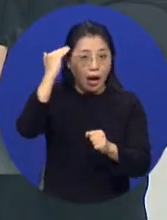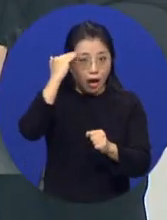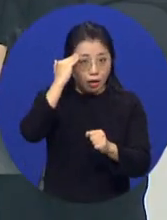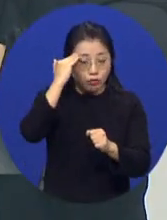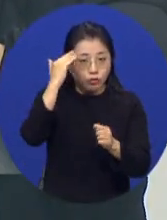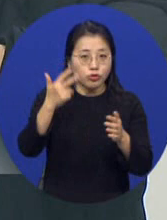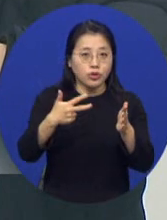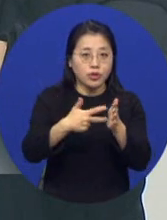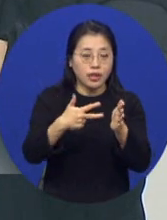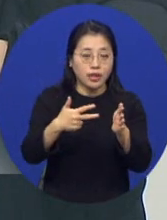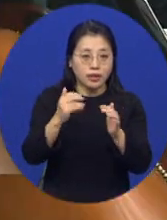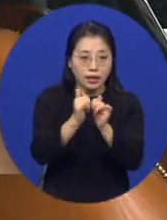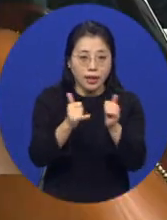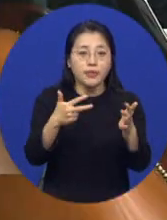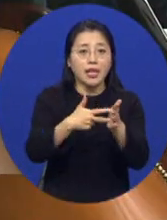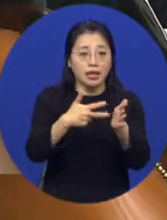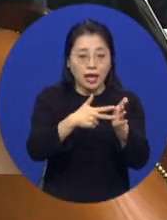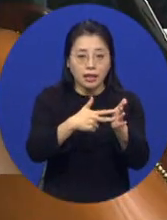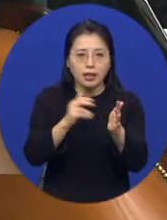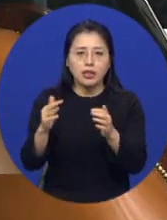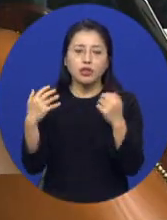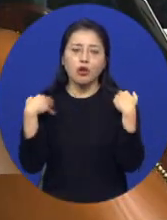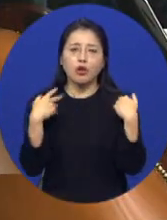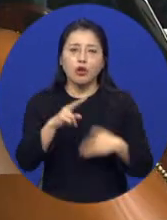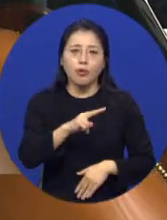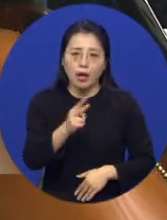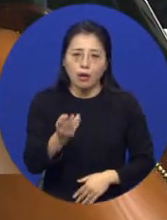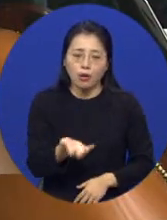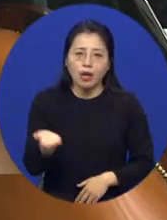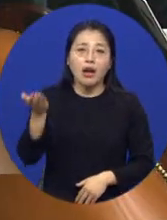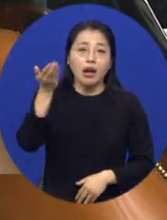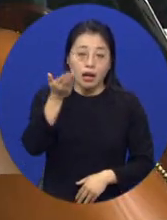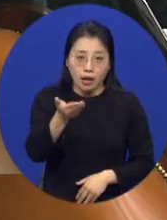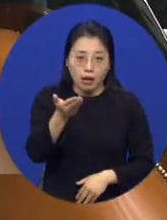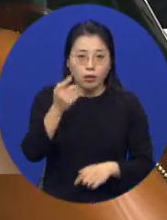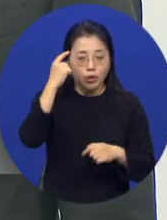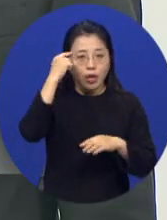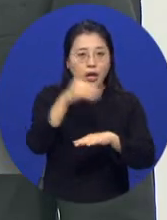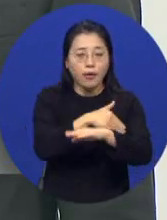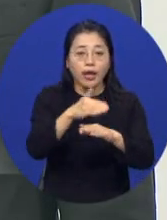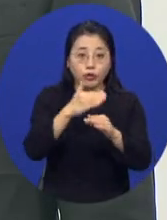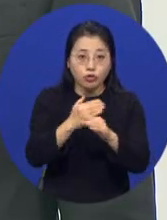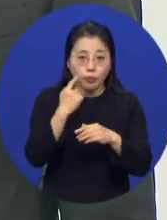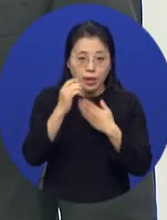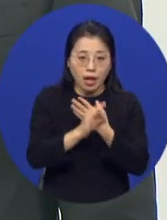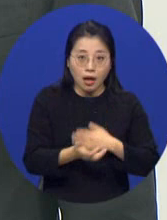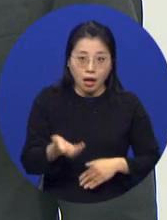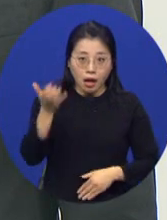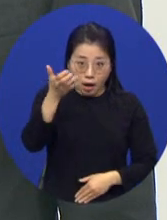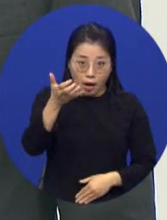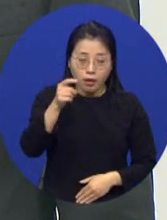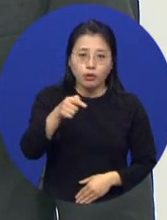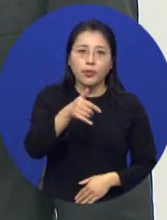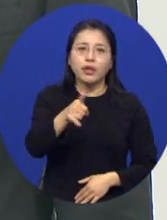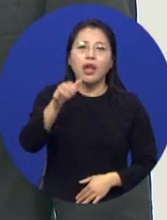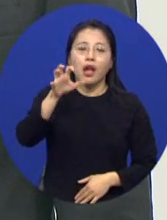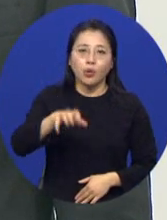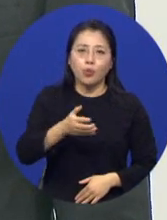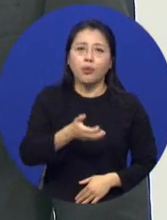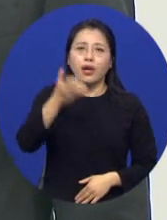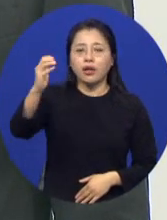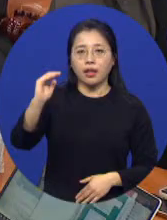청으로 승격하는 방안을 논의 중인데 승격되면 세종시 이전이 추진되고 있어 상응기관의 제주